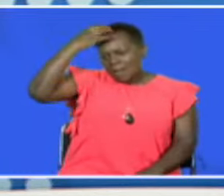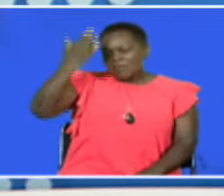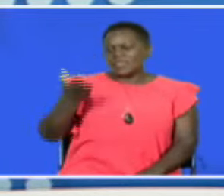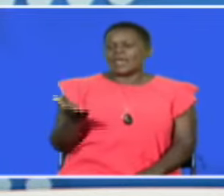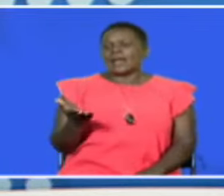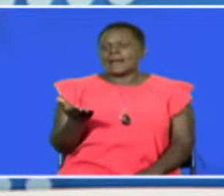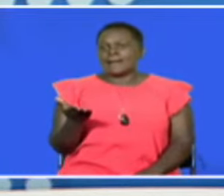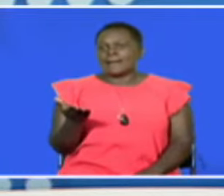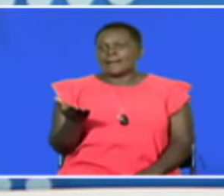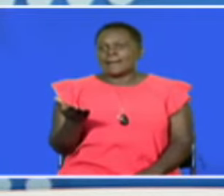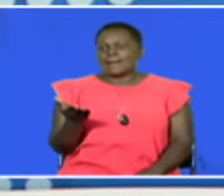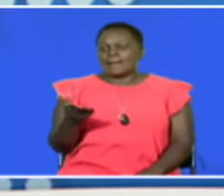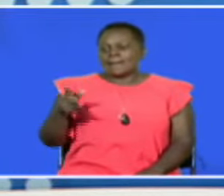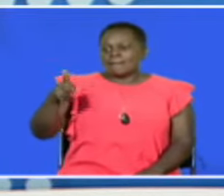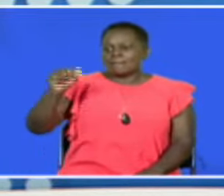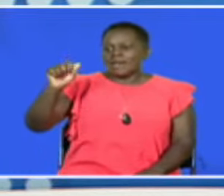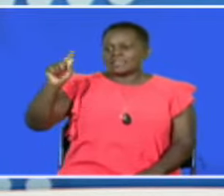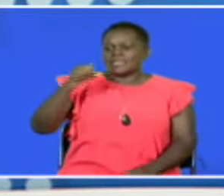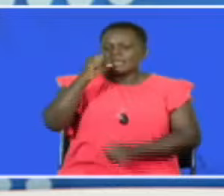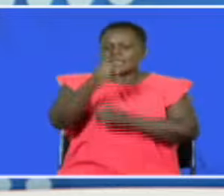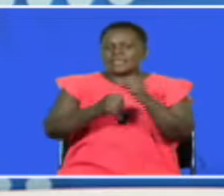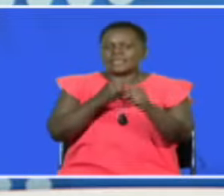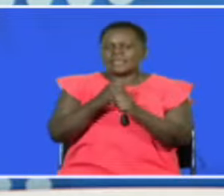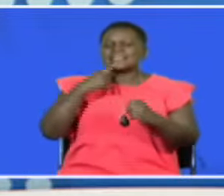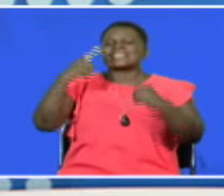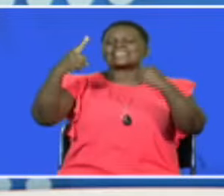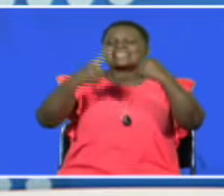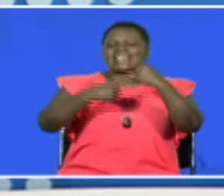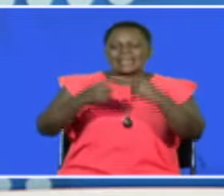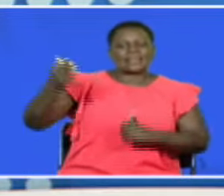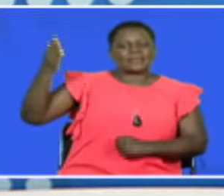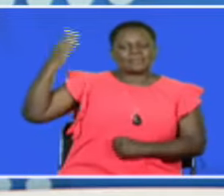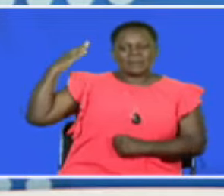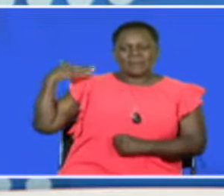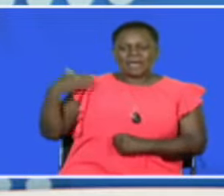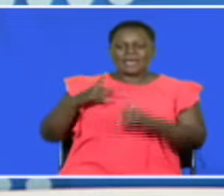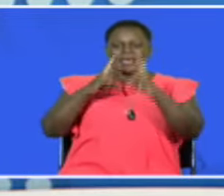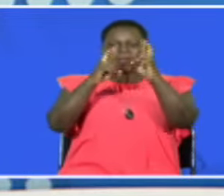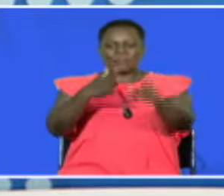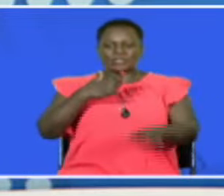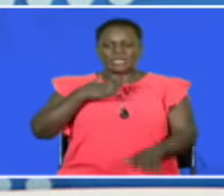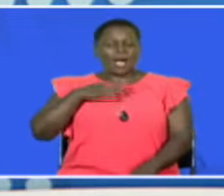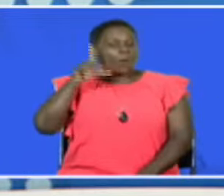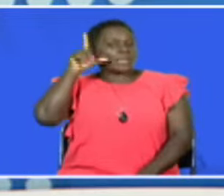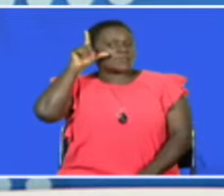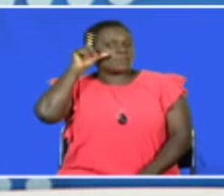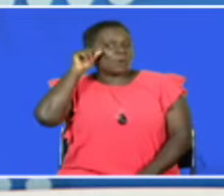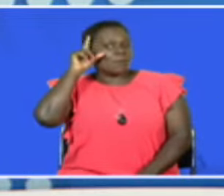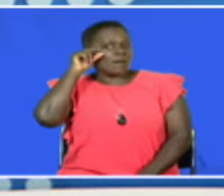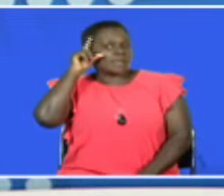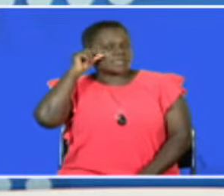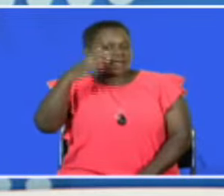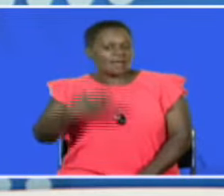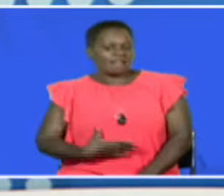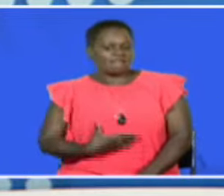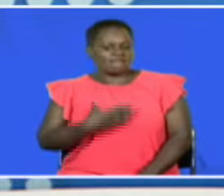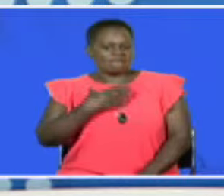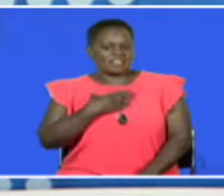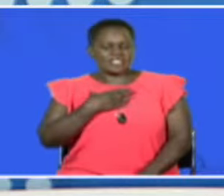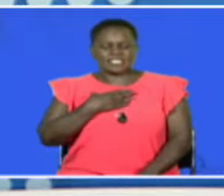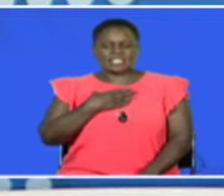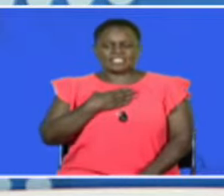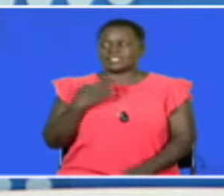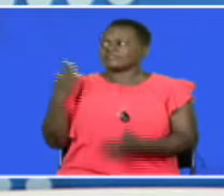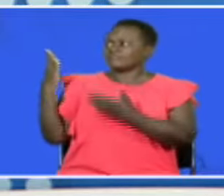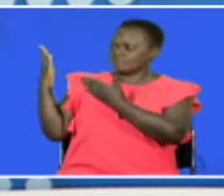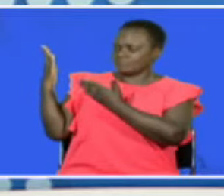kilichoko kisiwani Pate kwa zaidi ya miaka 600 iliyopita. Ripota wetu ukanda wa pwani Tobias Chanji alitalii kisiwa hicho na